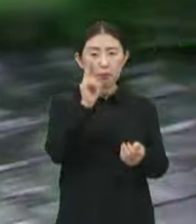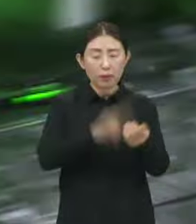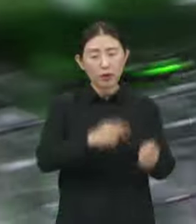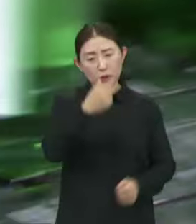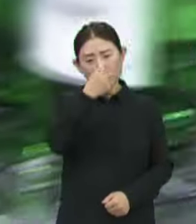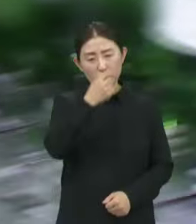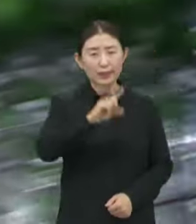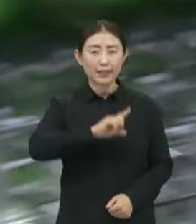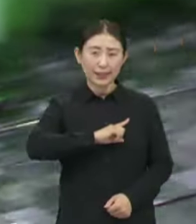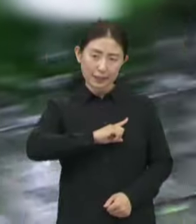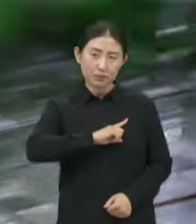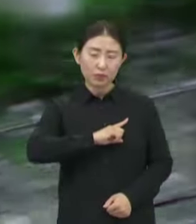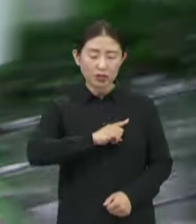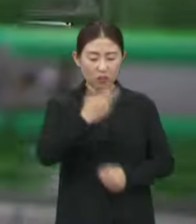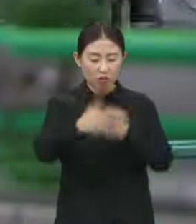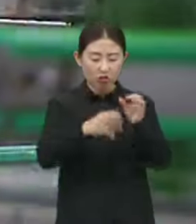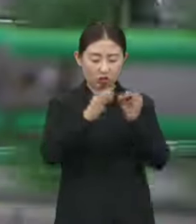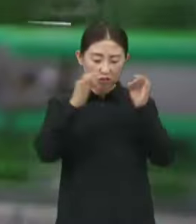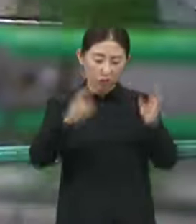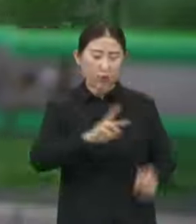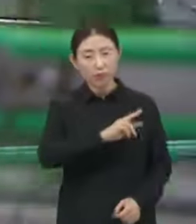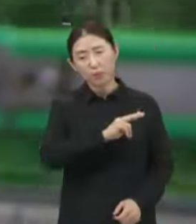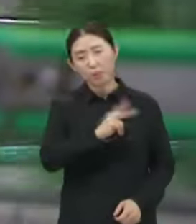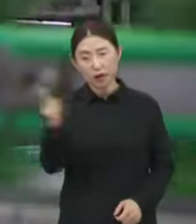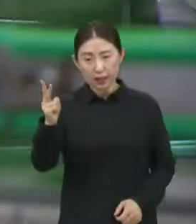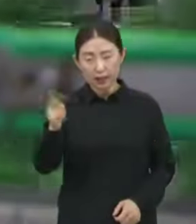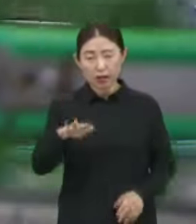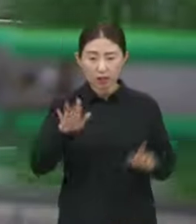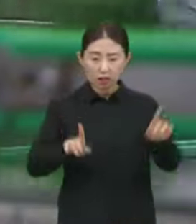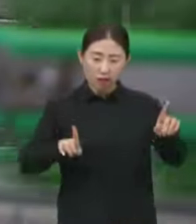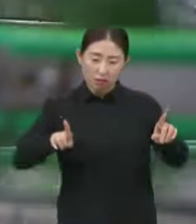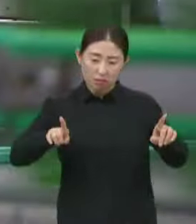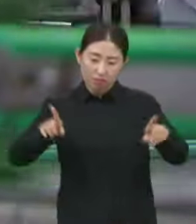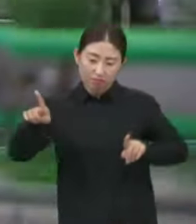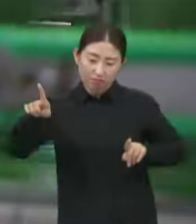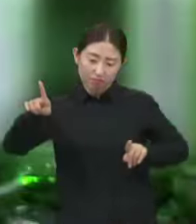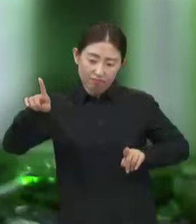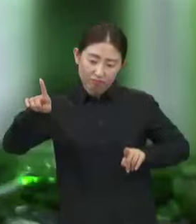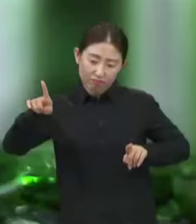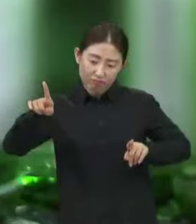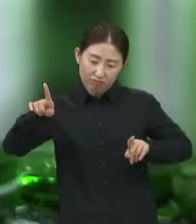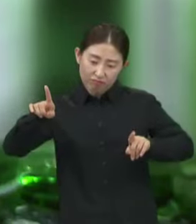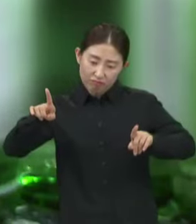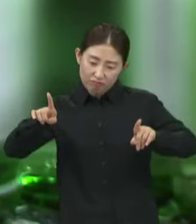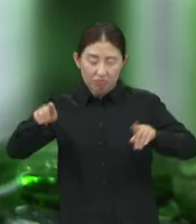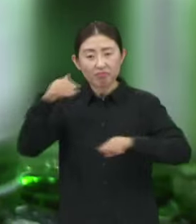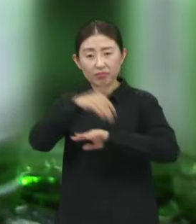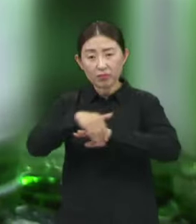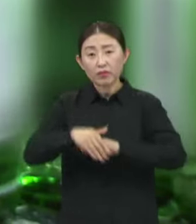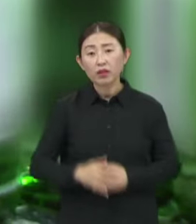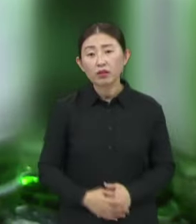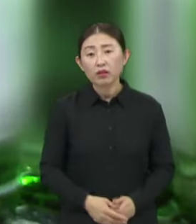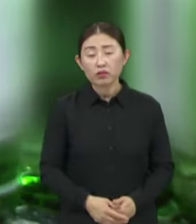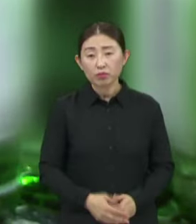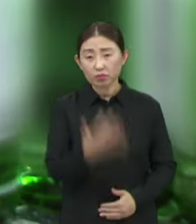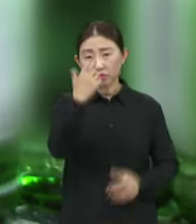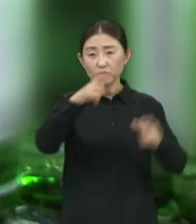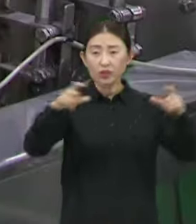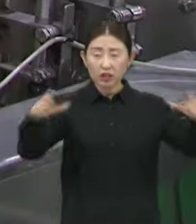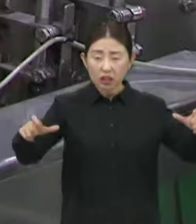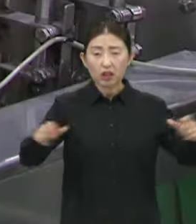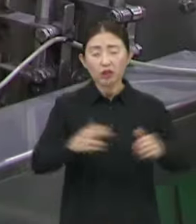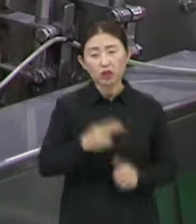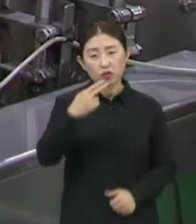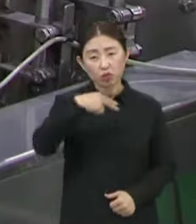소주 브랜드를 19년 만에 리뉴얼해 점차 시장 점유율을 높여간다는 전략을 세웠습니다. 충청권